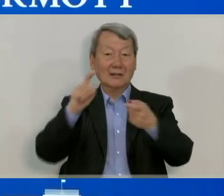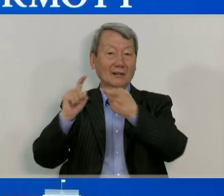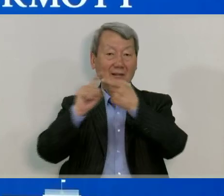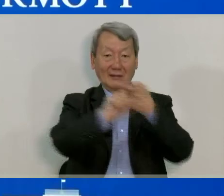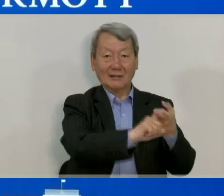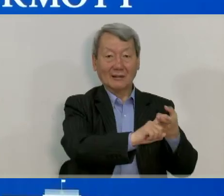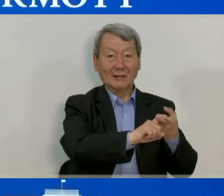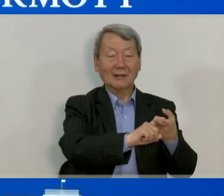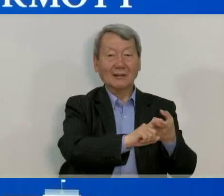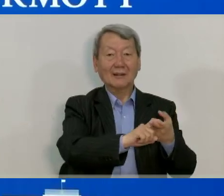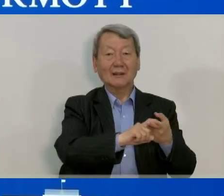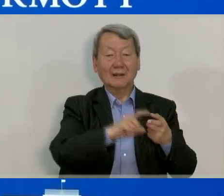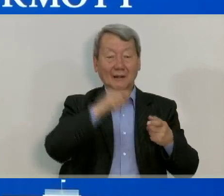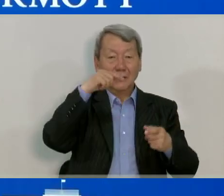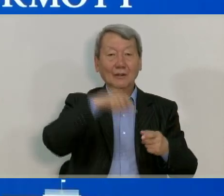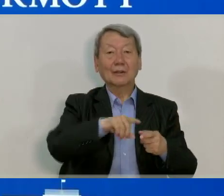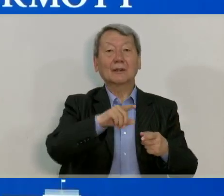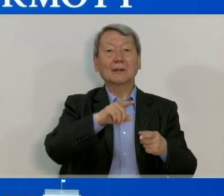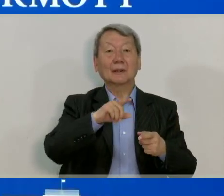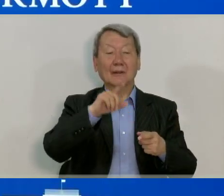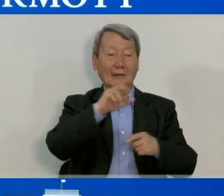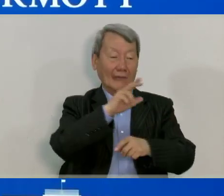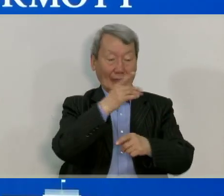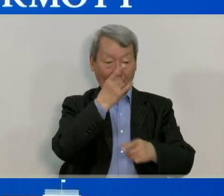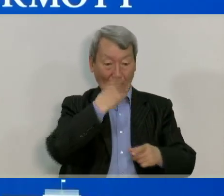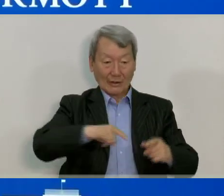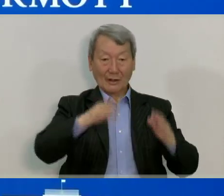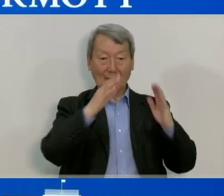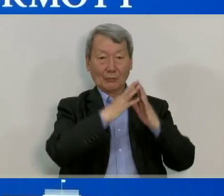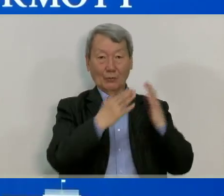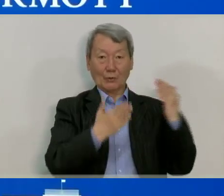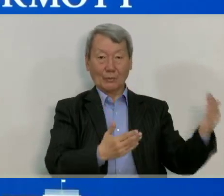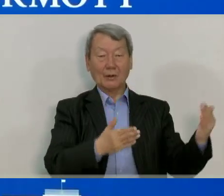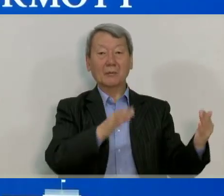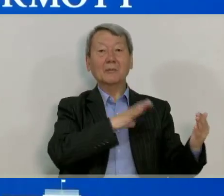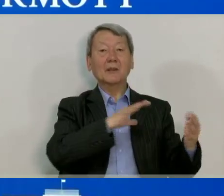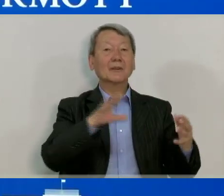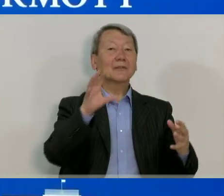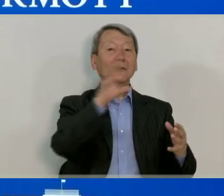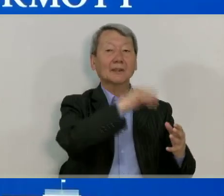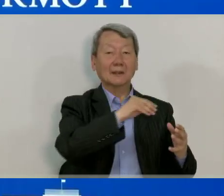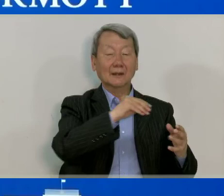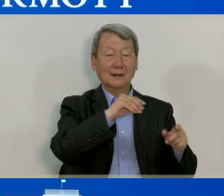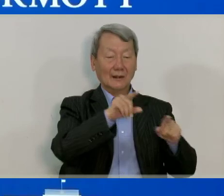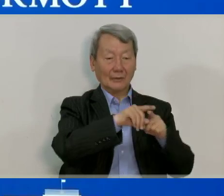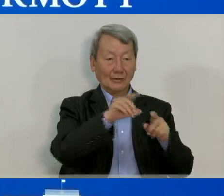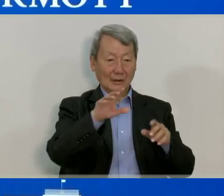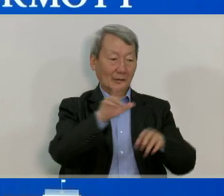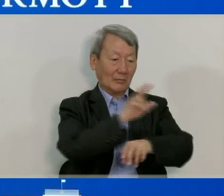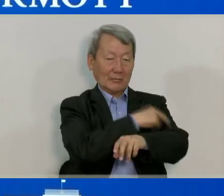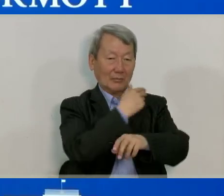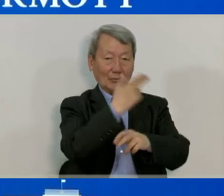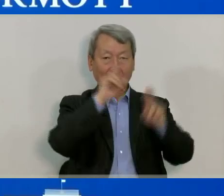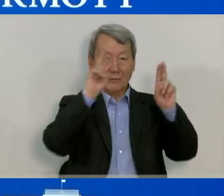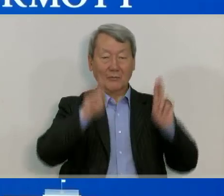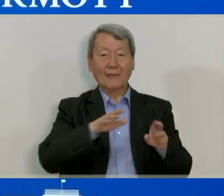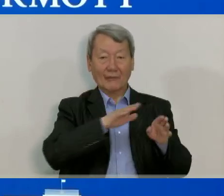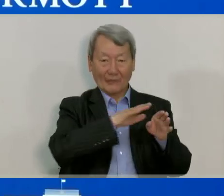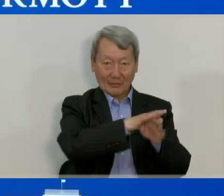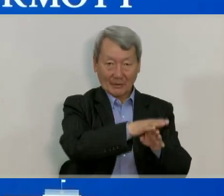инфекции. Здесь в родильном доме проведены все мероприятия.